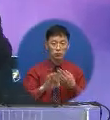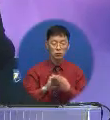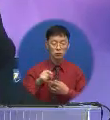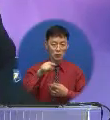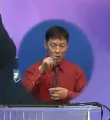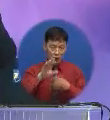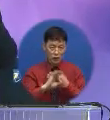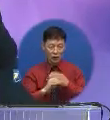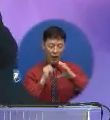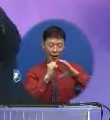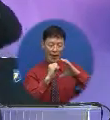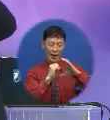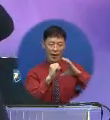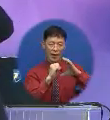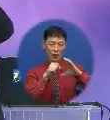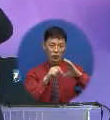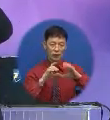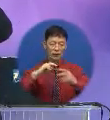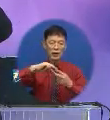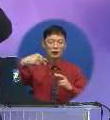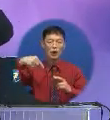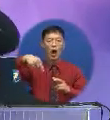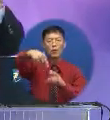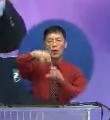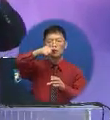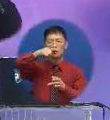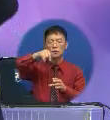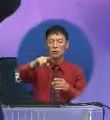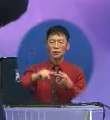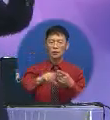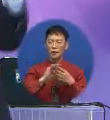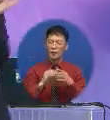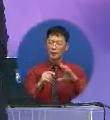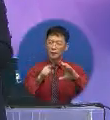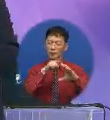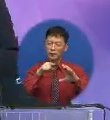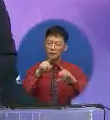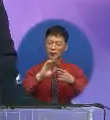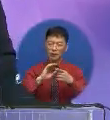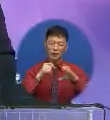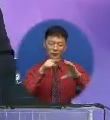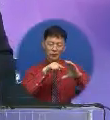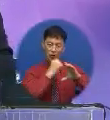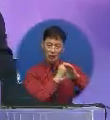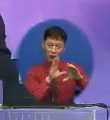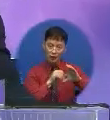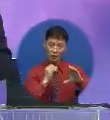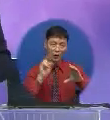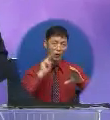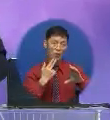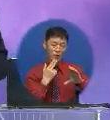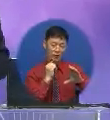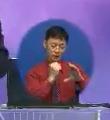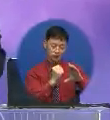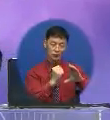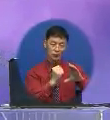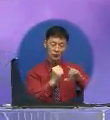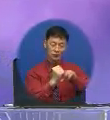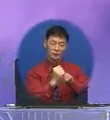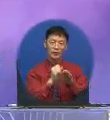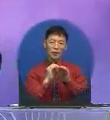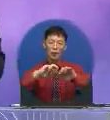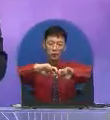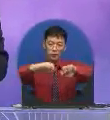속에 핵이 있고 DNA가 그 핵 속에 들어 있기 때문에 매머드의 체세포에서 손상이 안 된 핵, DNA가 들어 있는 핵을